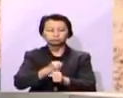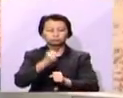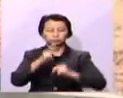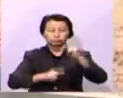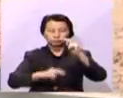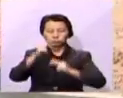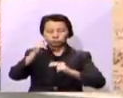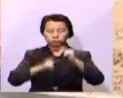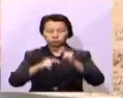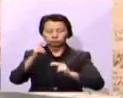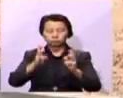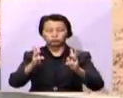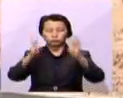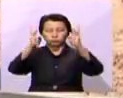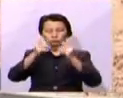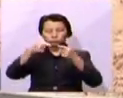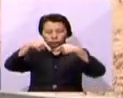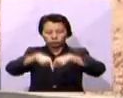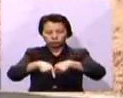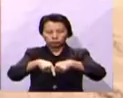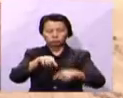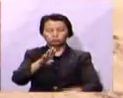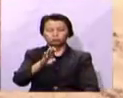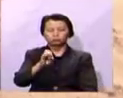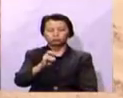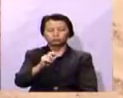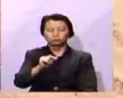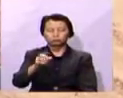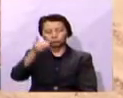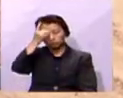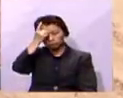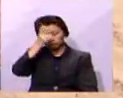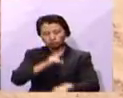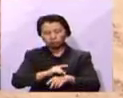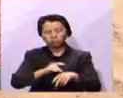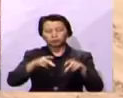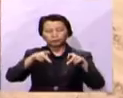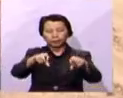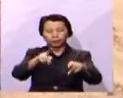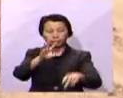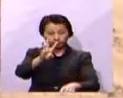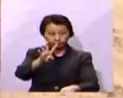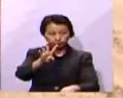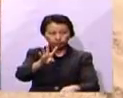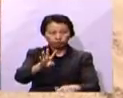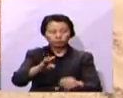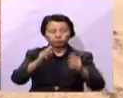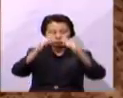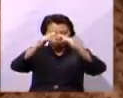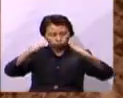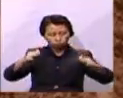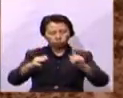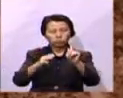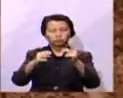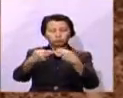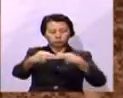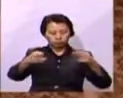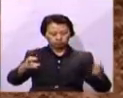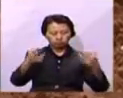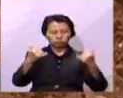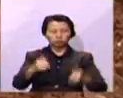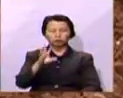pembinaan Kompleks Wisma UMNO Bagan Datuk di Parit 4, Sungai Sumut. kompleks di tanah seluas 1 hektar itu